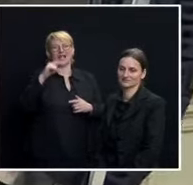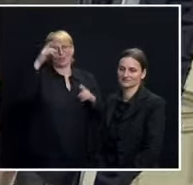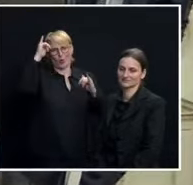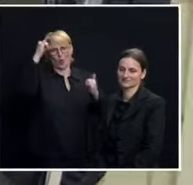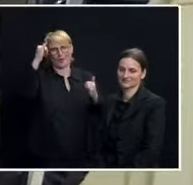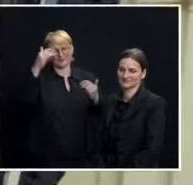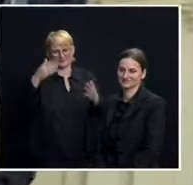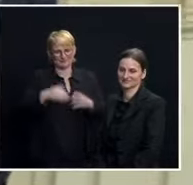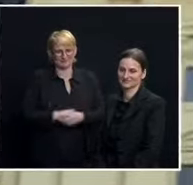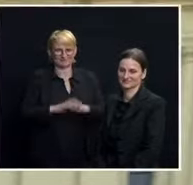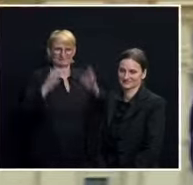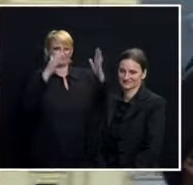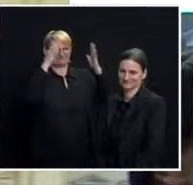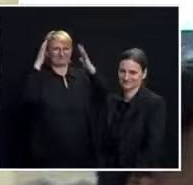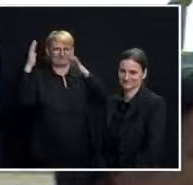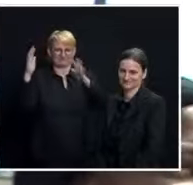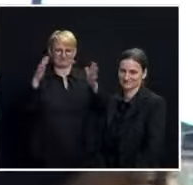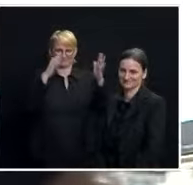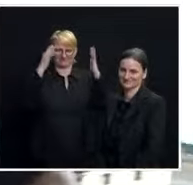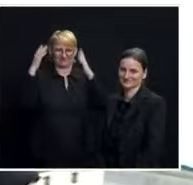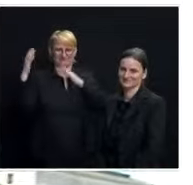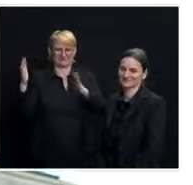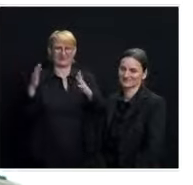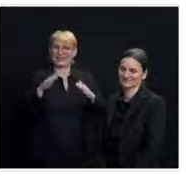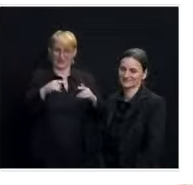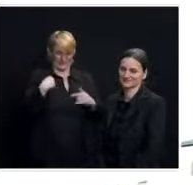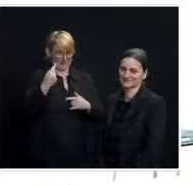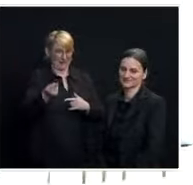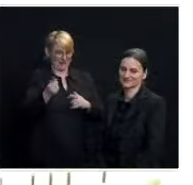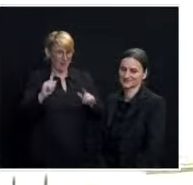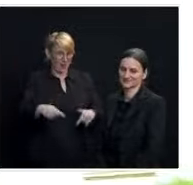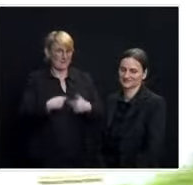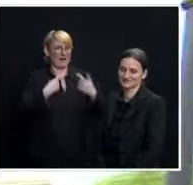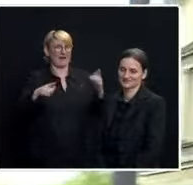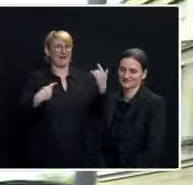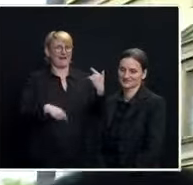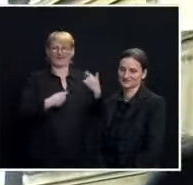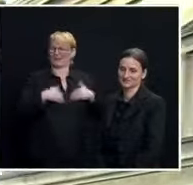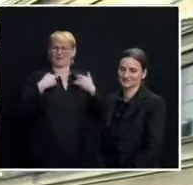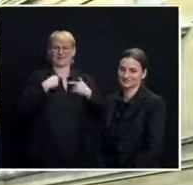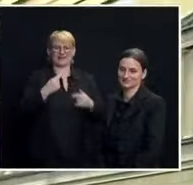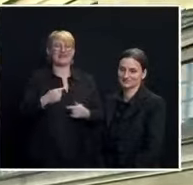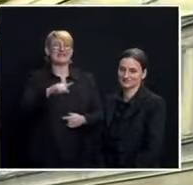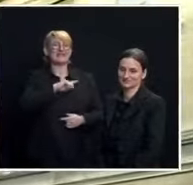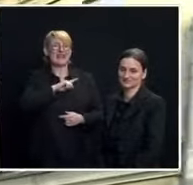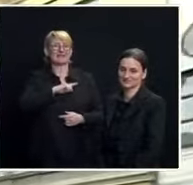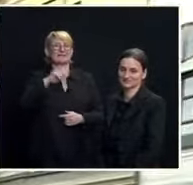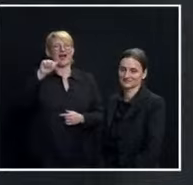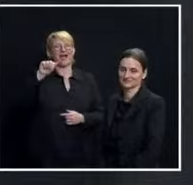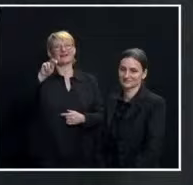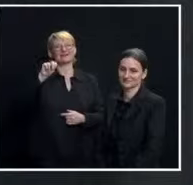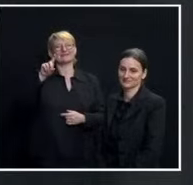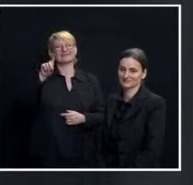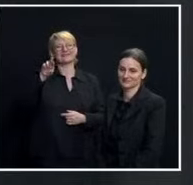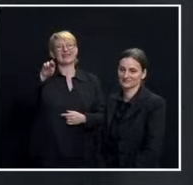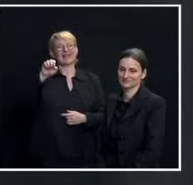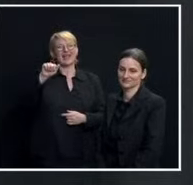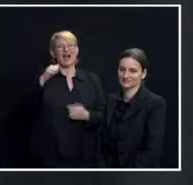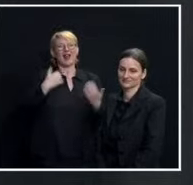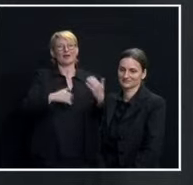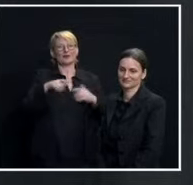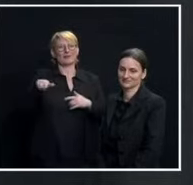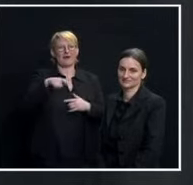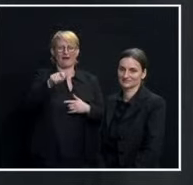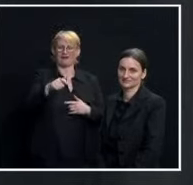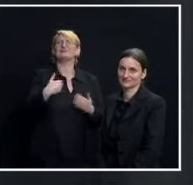Euch hören wir gleich nochmal. Freue mich schon sehr drauf. Mein Name ist Andrea Lauterbach und Sie ahnen schon, dass ich vom